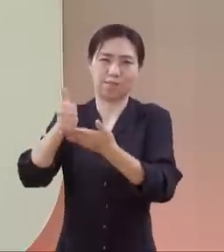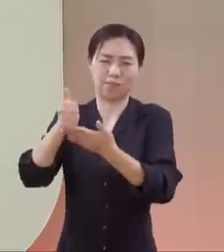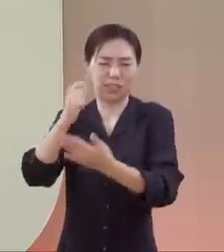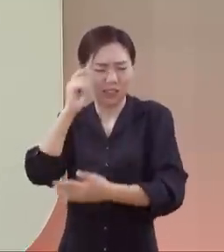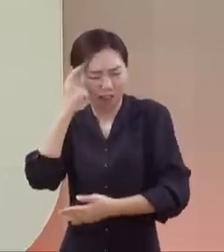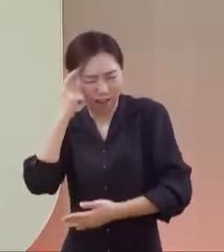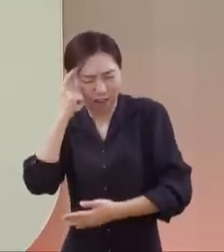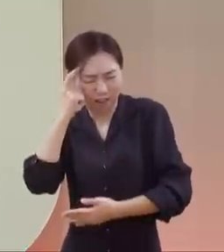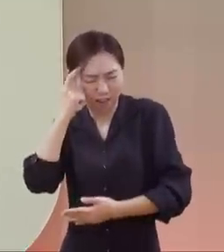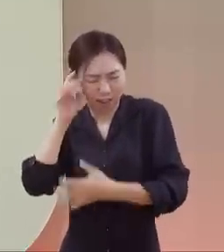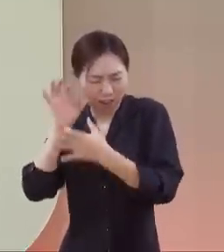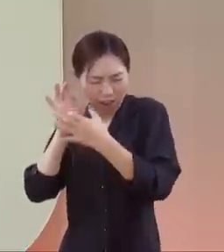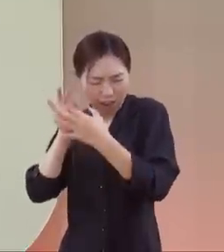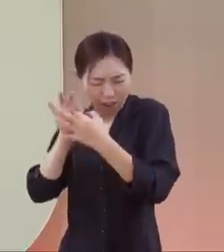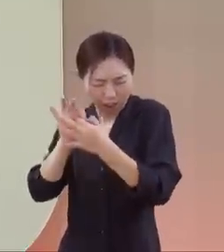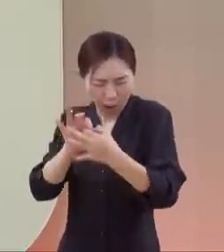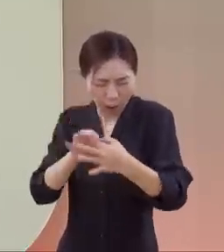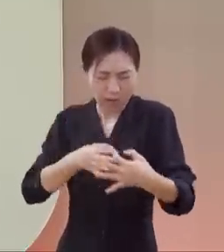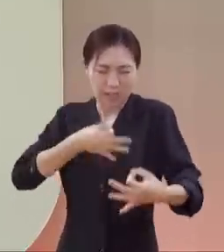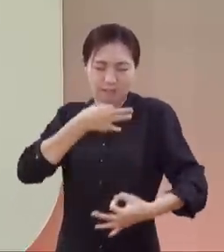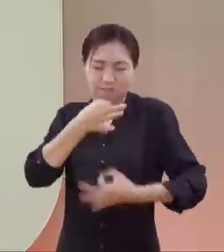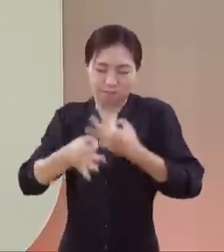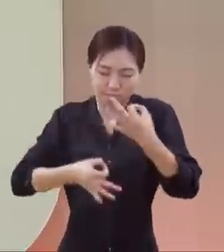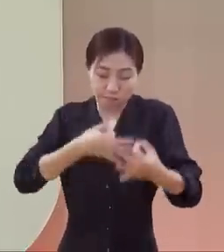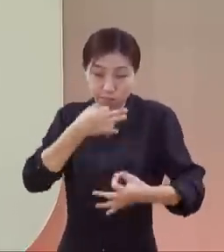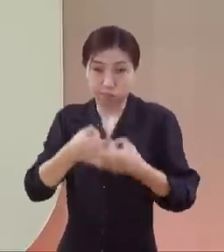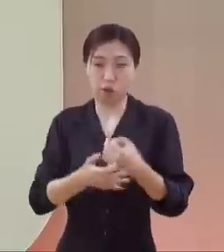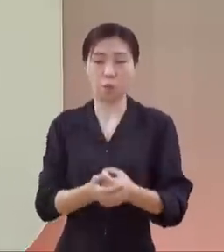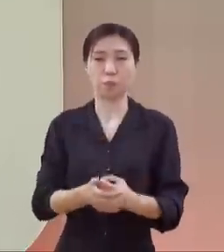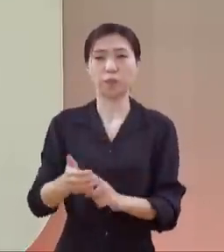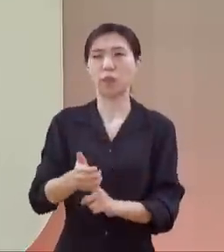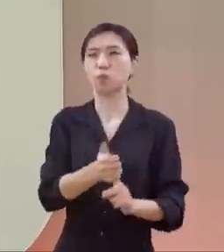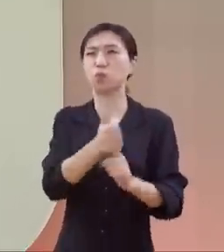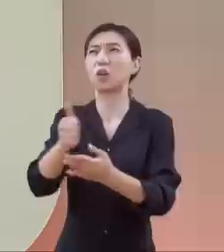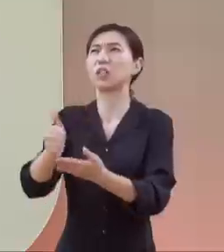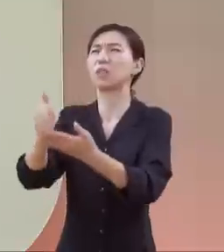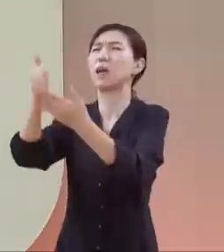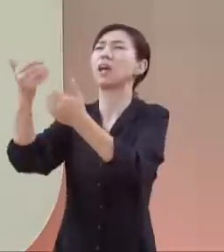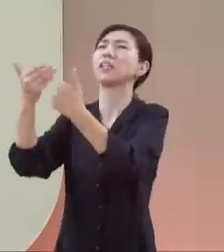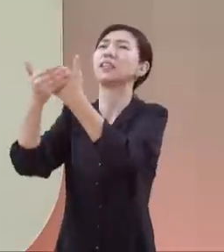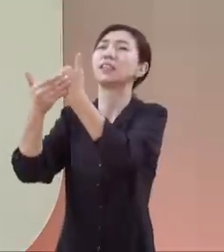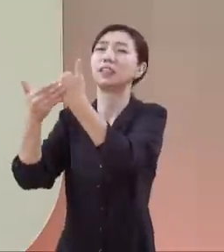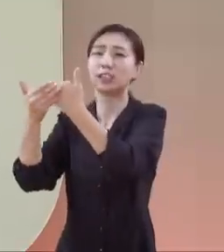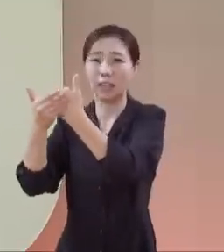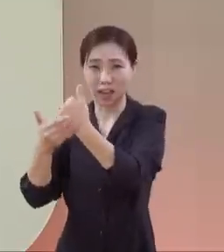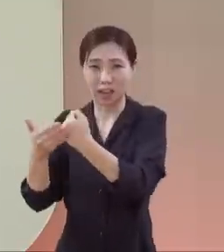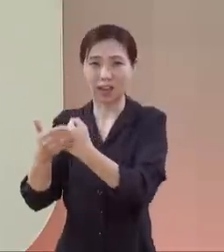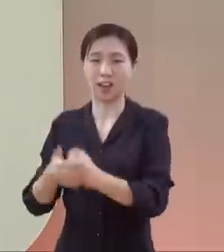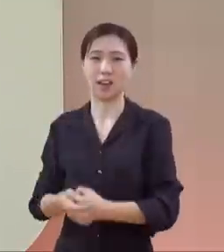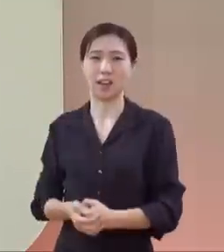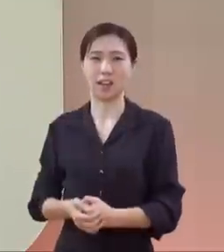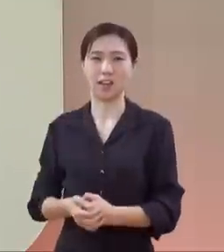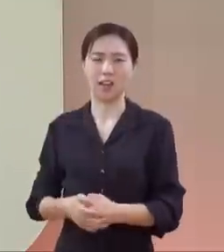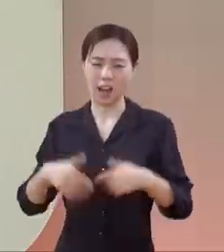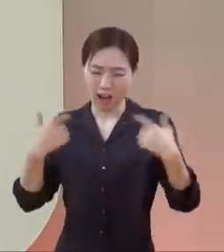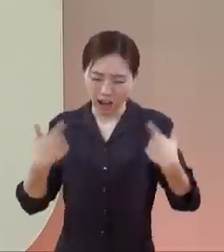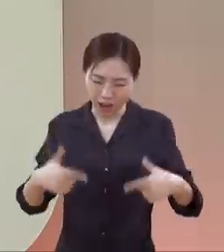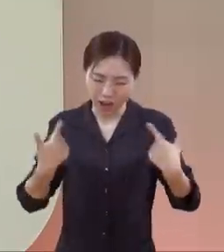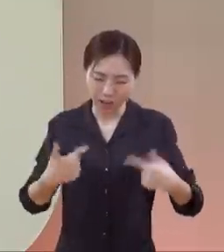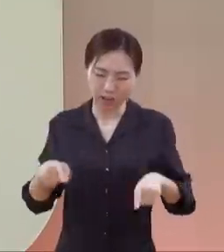꾸준히 염불하신다면 불보살님의 은은한 카피 명은 가피가 늘